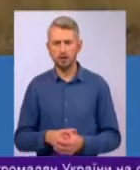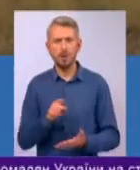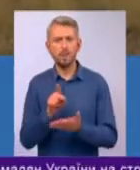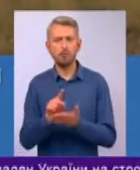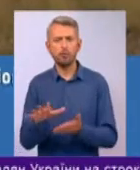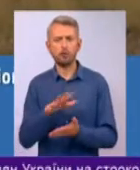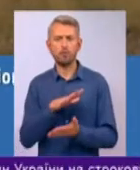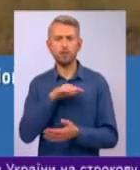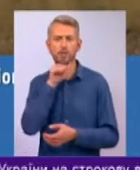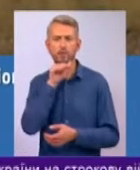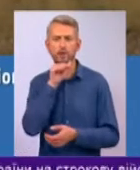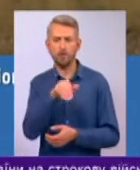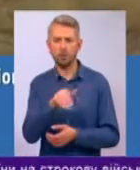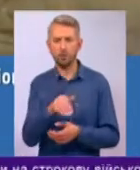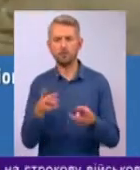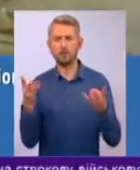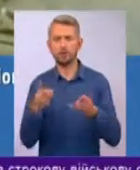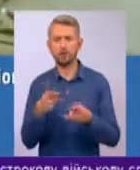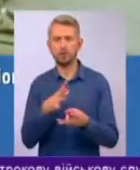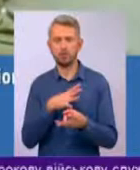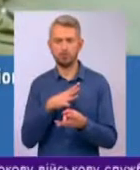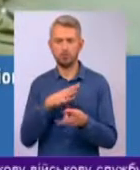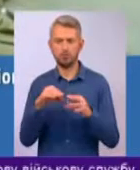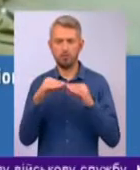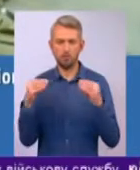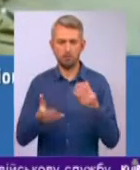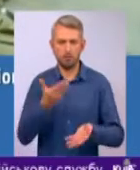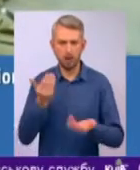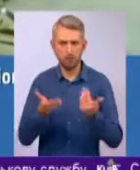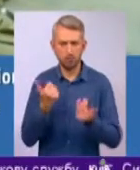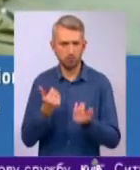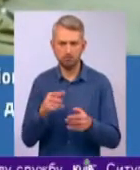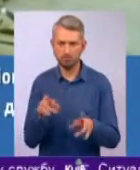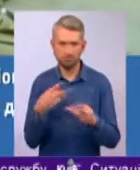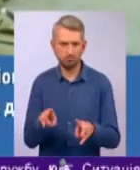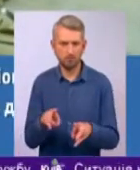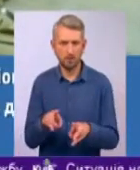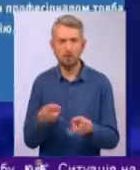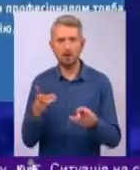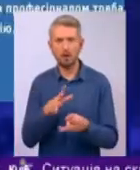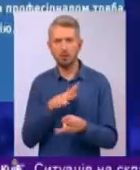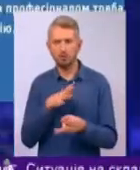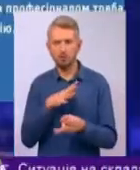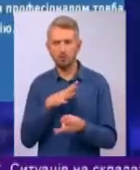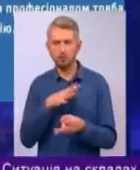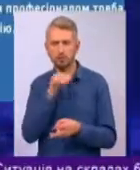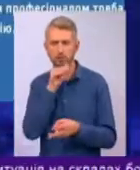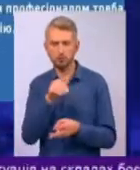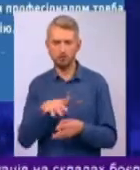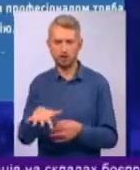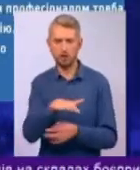професіоналом. Треба бути, ну, іменно сапером. Треба бути просто попасти на територію. Я так